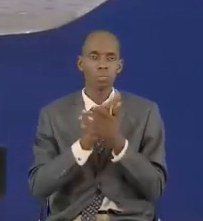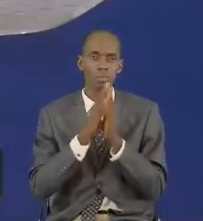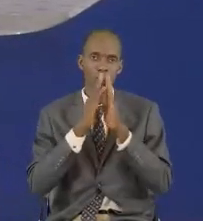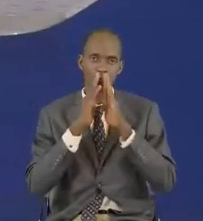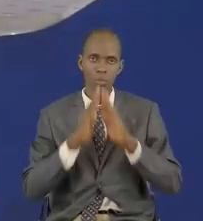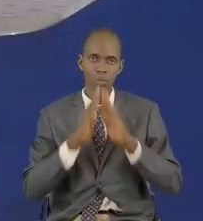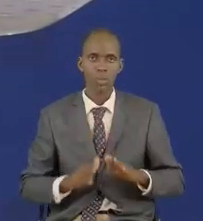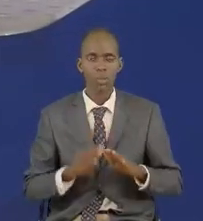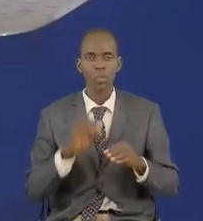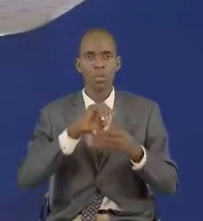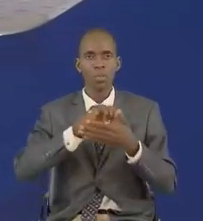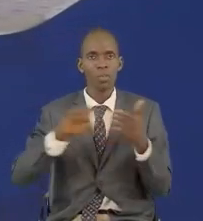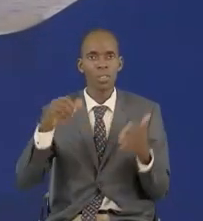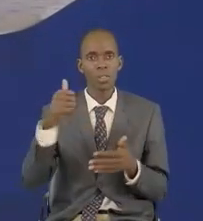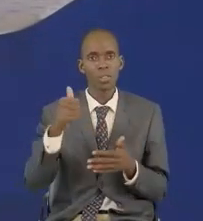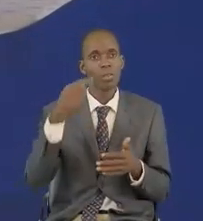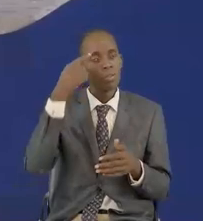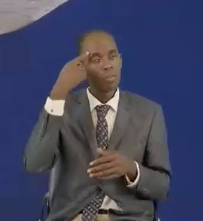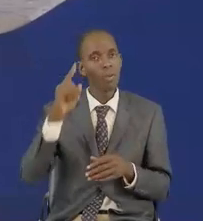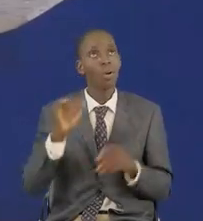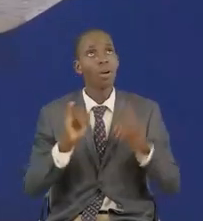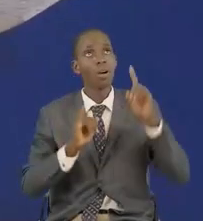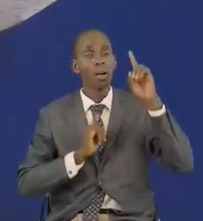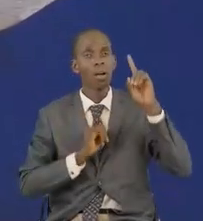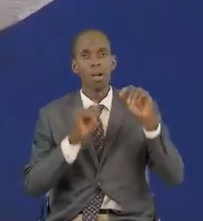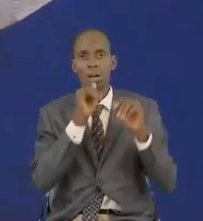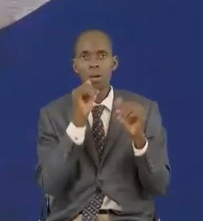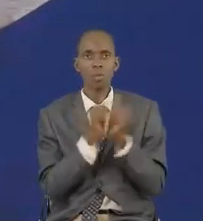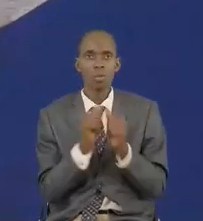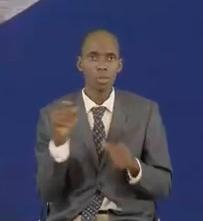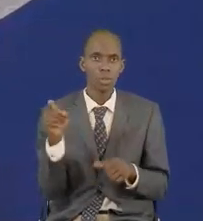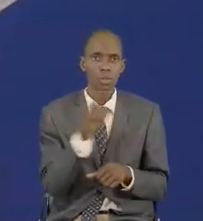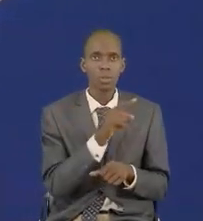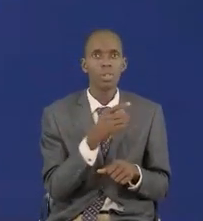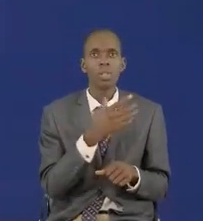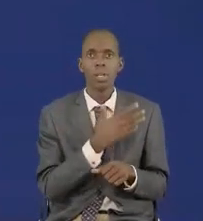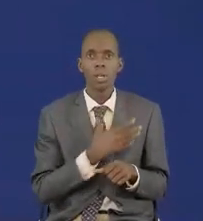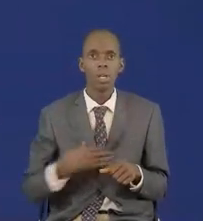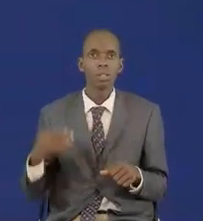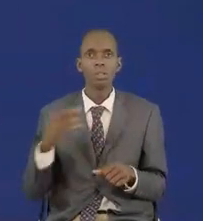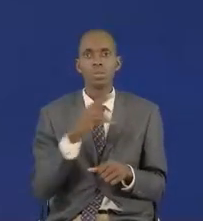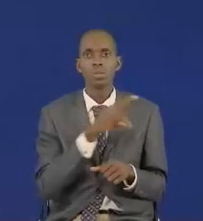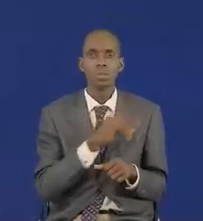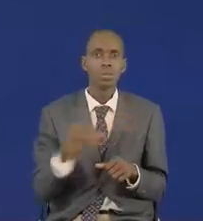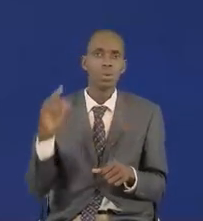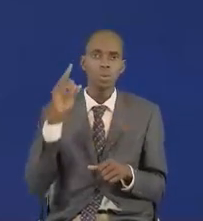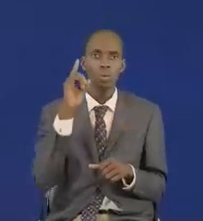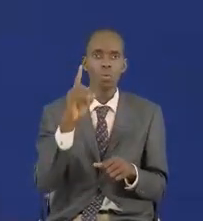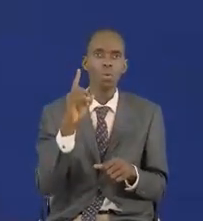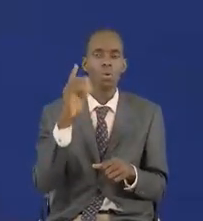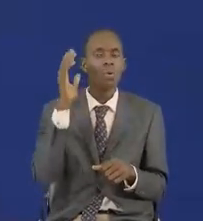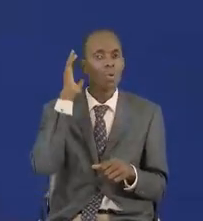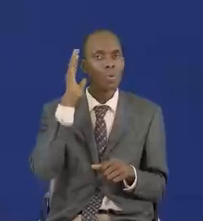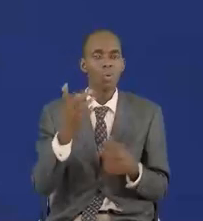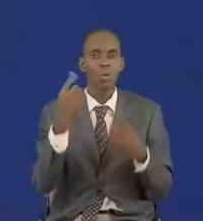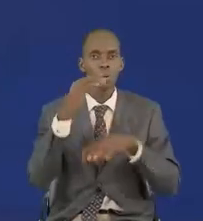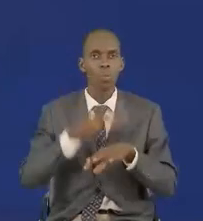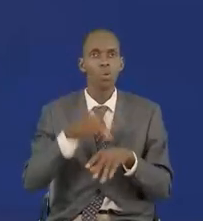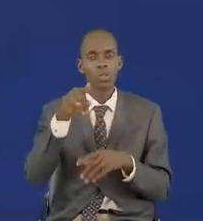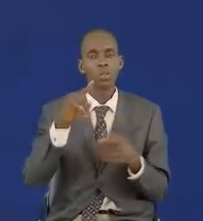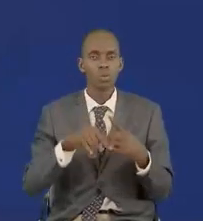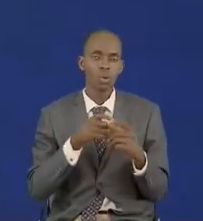je suis avec toi et personne ne mettra la messe du toit pour te faire